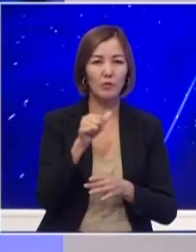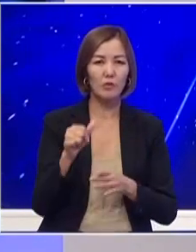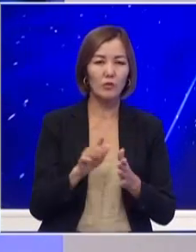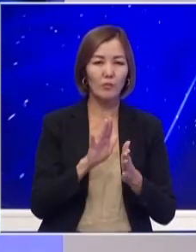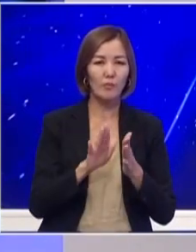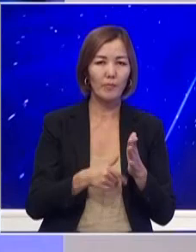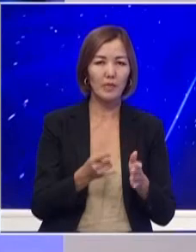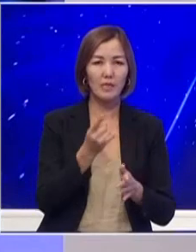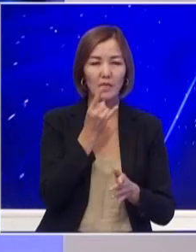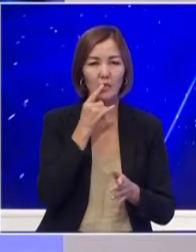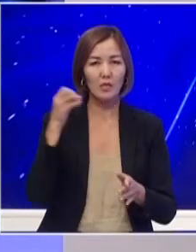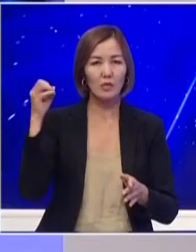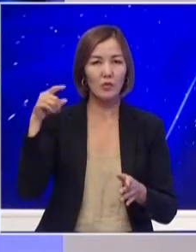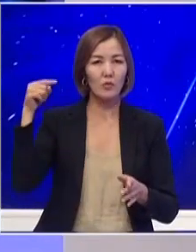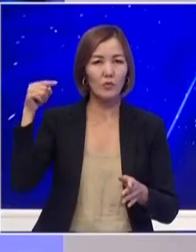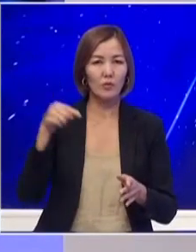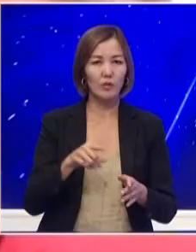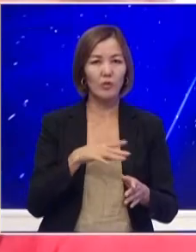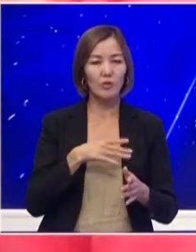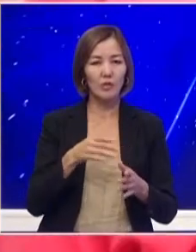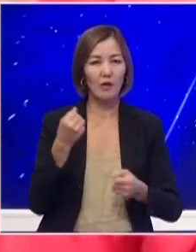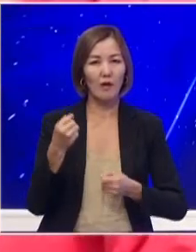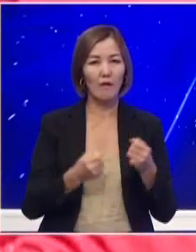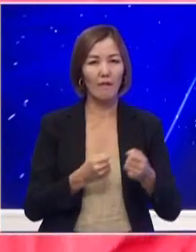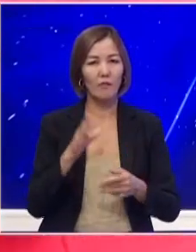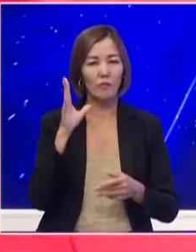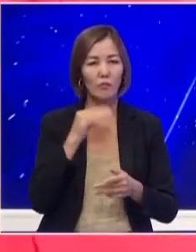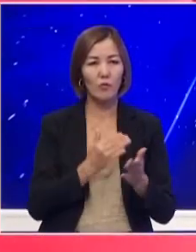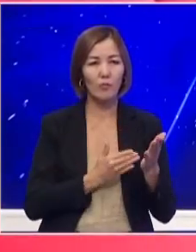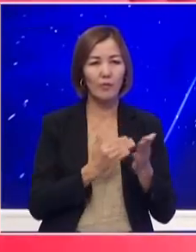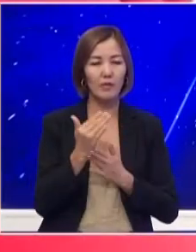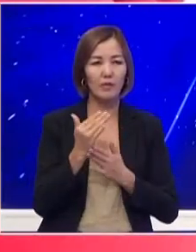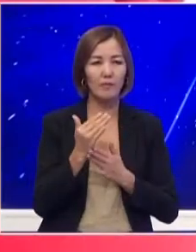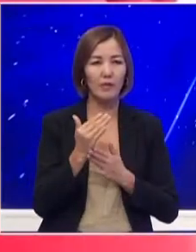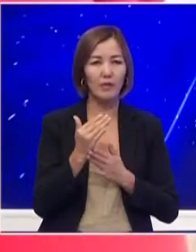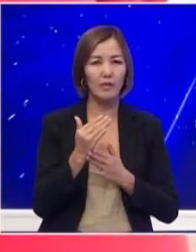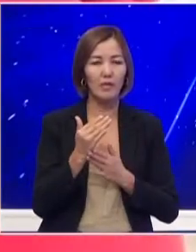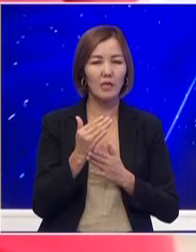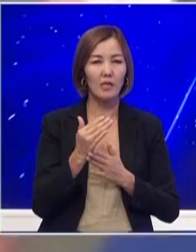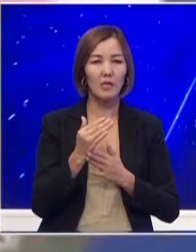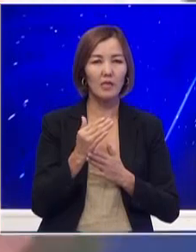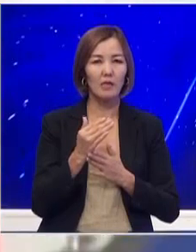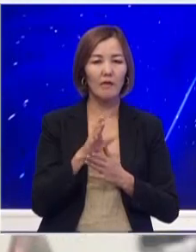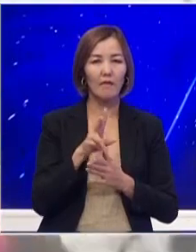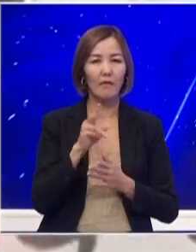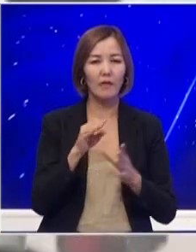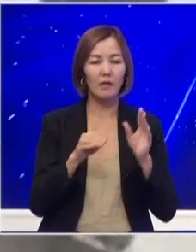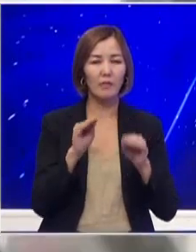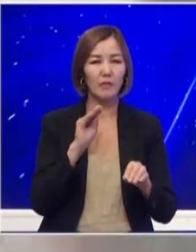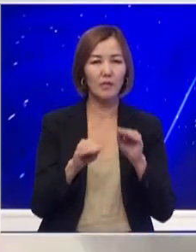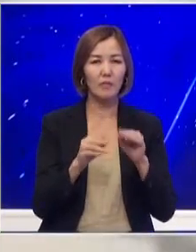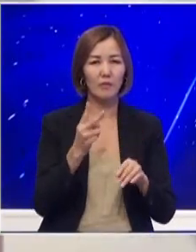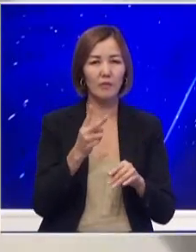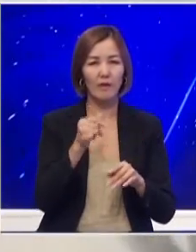подзарядки. Солнечные панели находятся на крыше авто и могут подниматься, чтобы направлять ее на солнце. Владимир собрал автомобиль всего